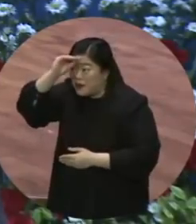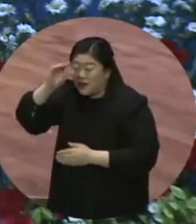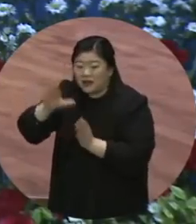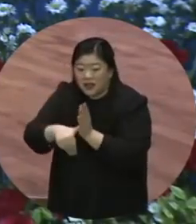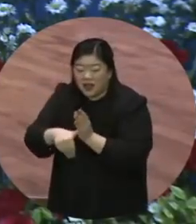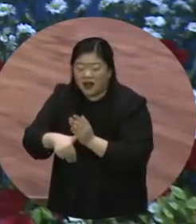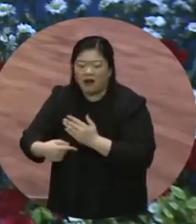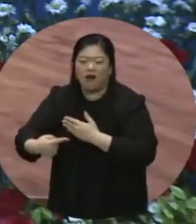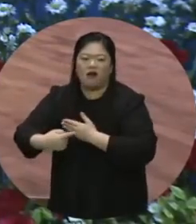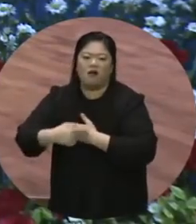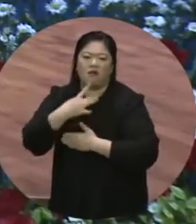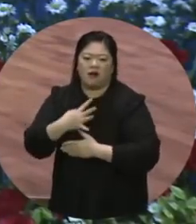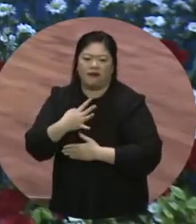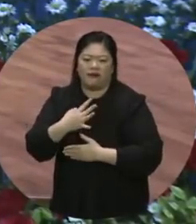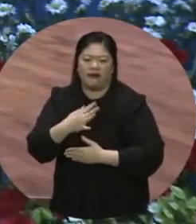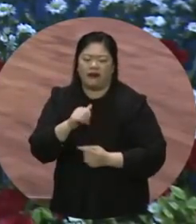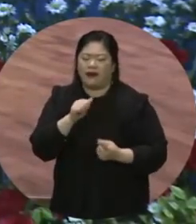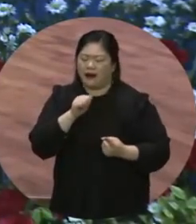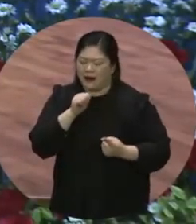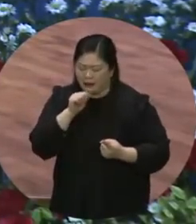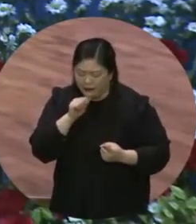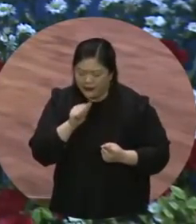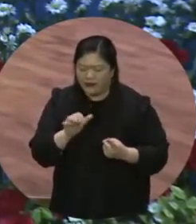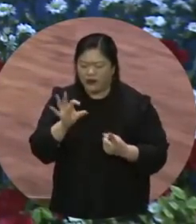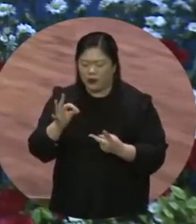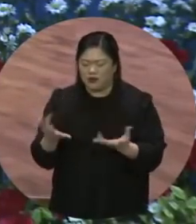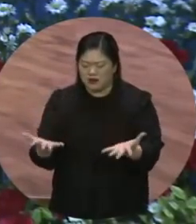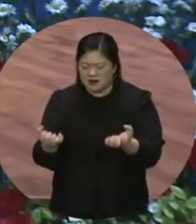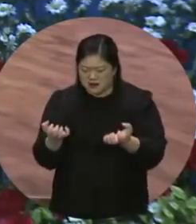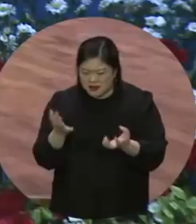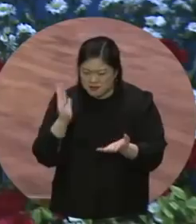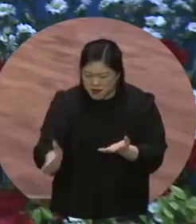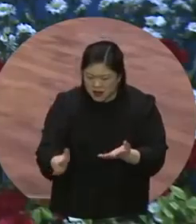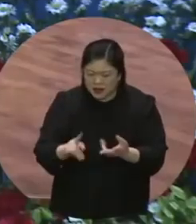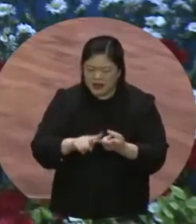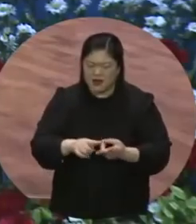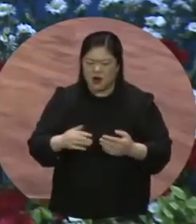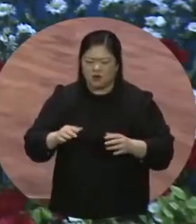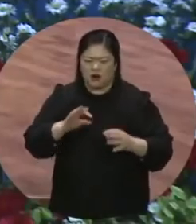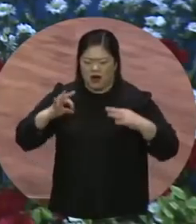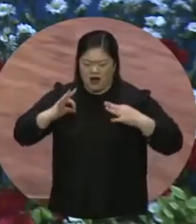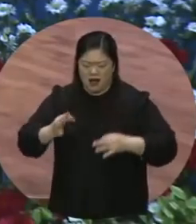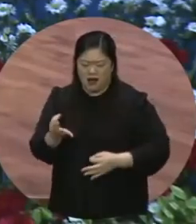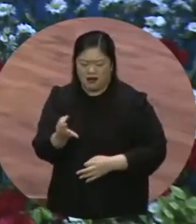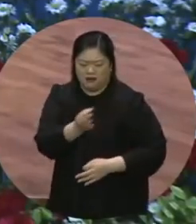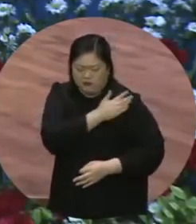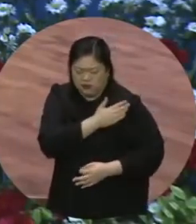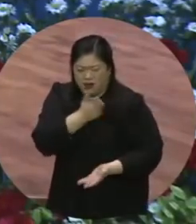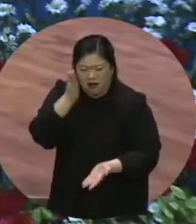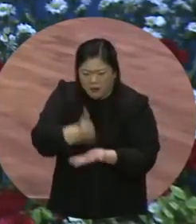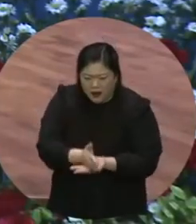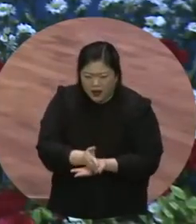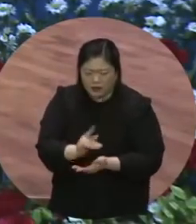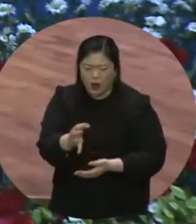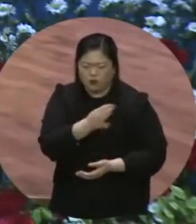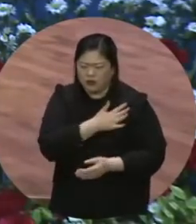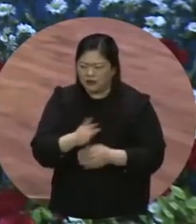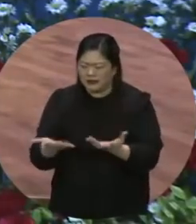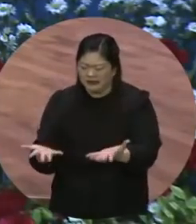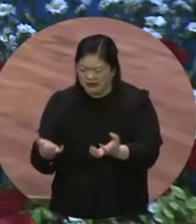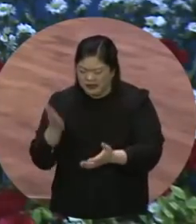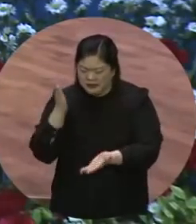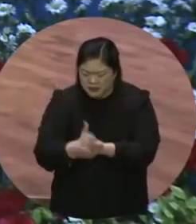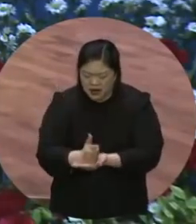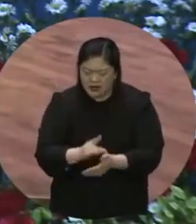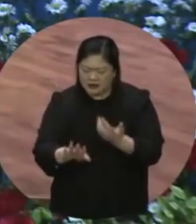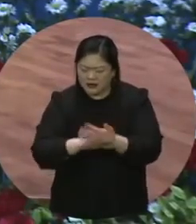겸손하고 청빈하고 가난하게 살아야 되고 어렵게 살아야 되고 그냥 도덕적으로 살아야 되고 그리스도를 본받는 게